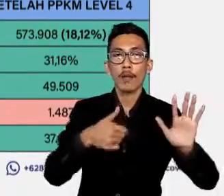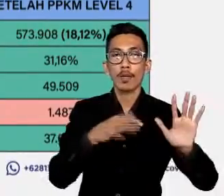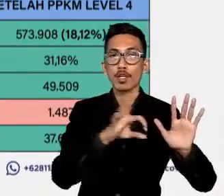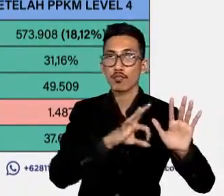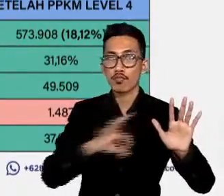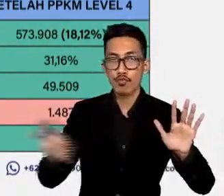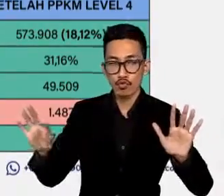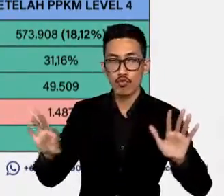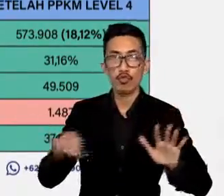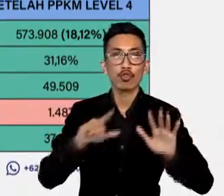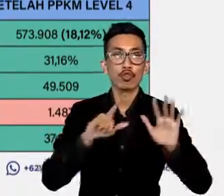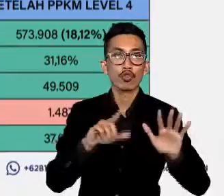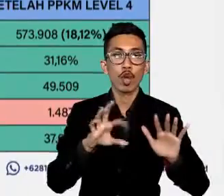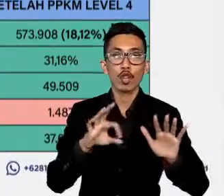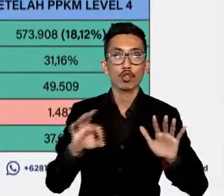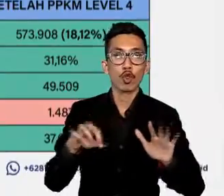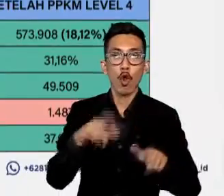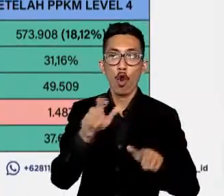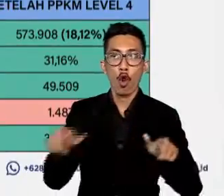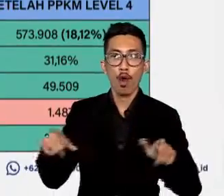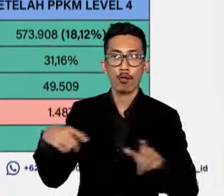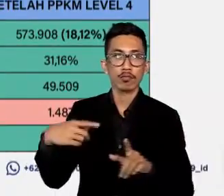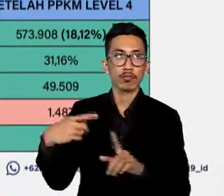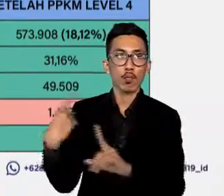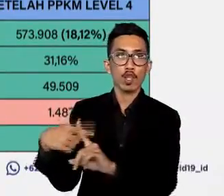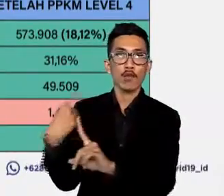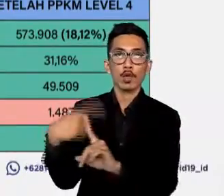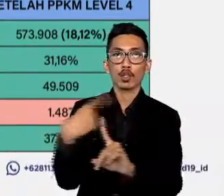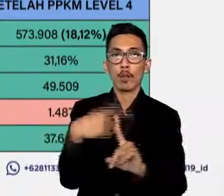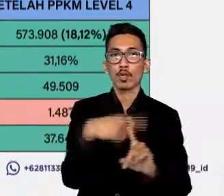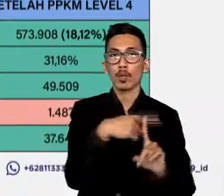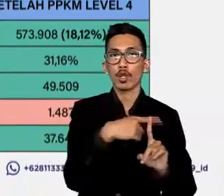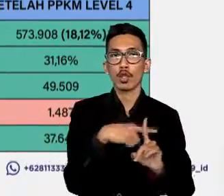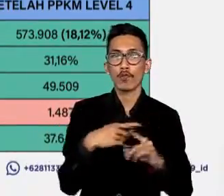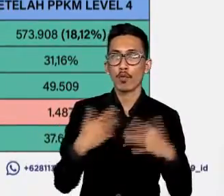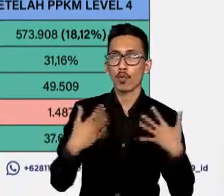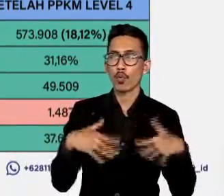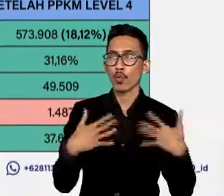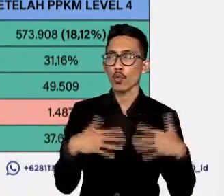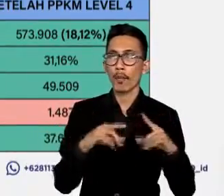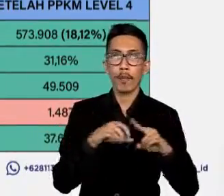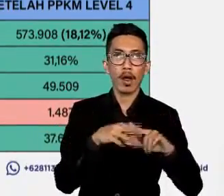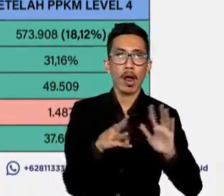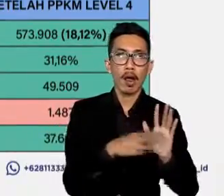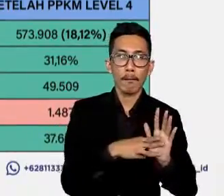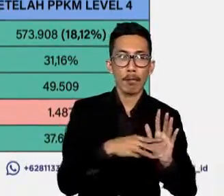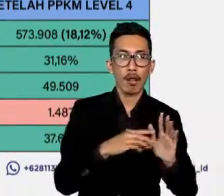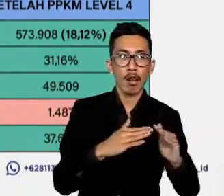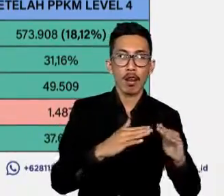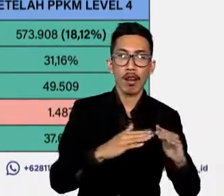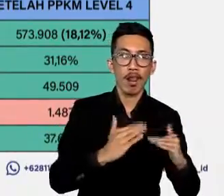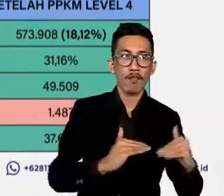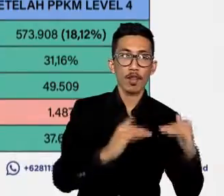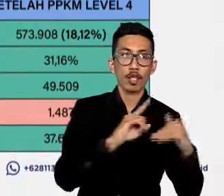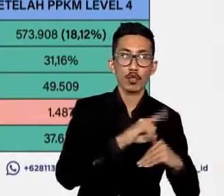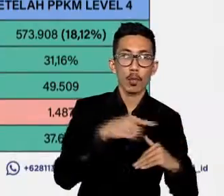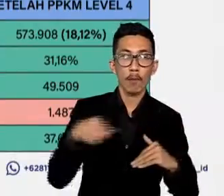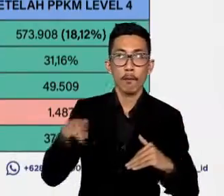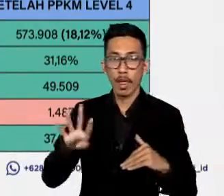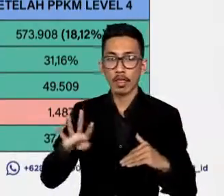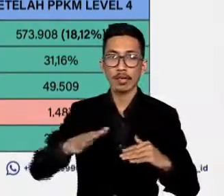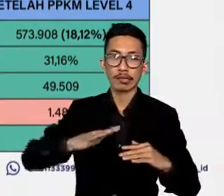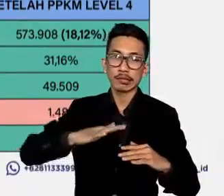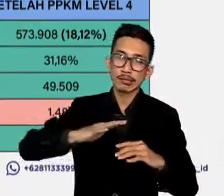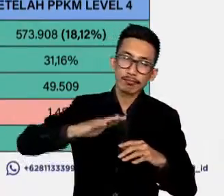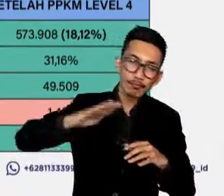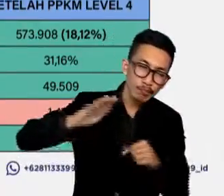56798 ada periode ppkm level 14 ini kita mampu menekannya menjadi